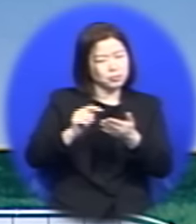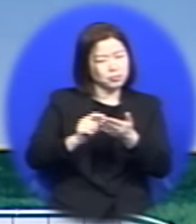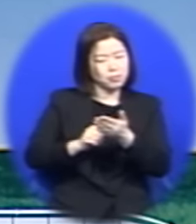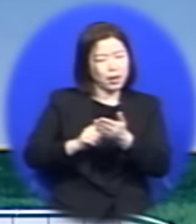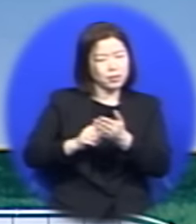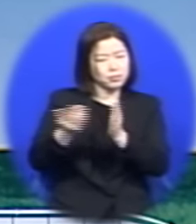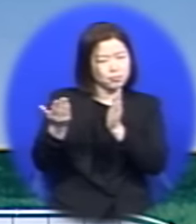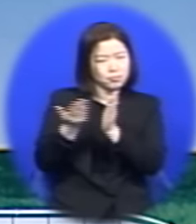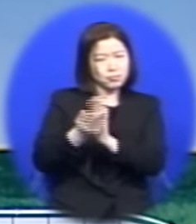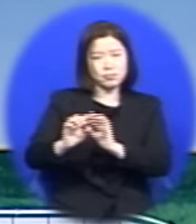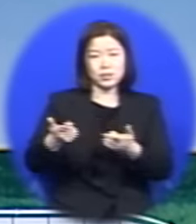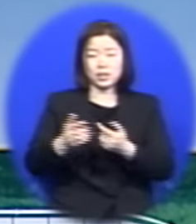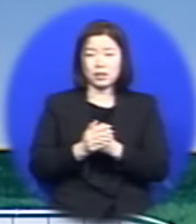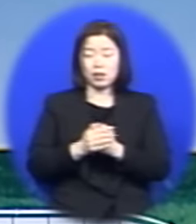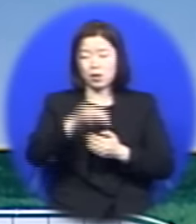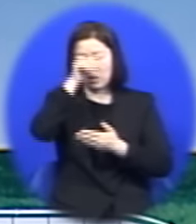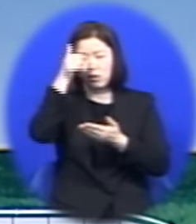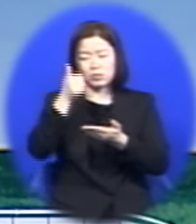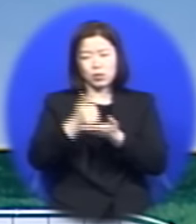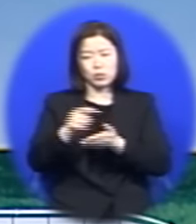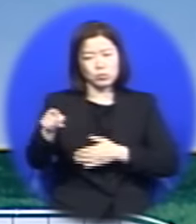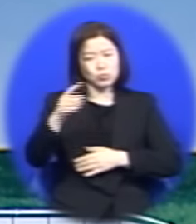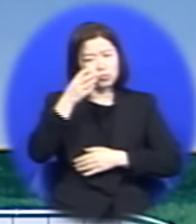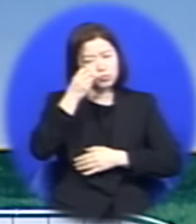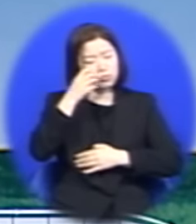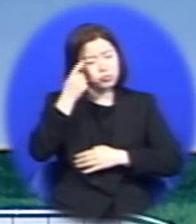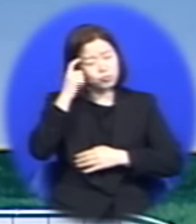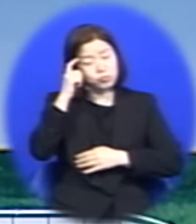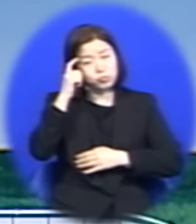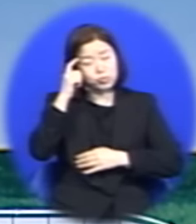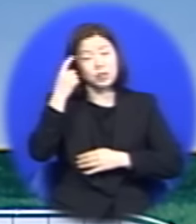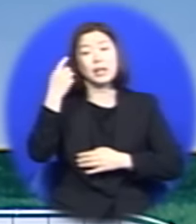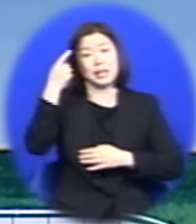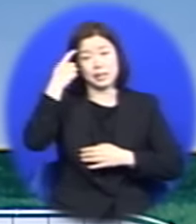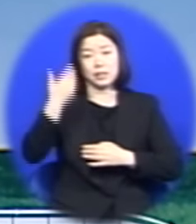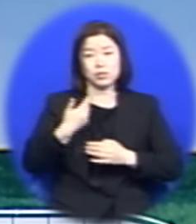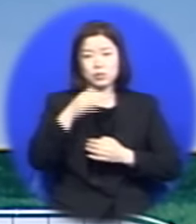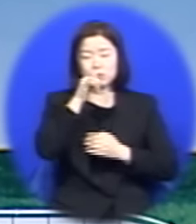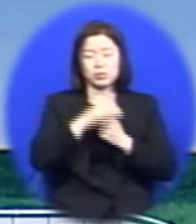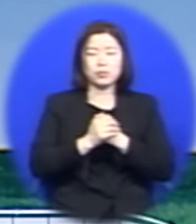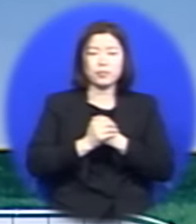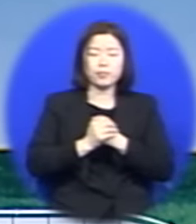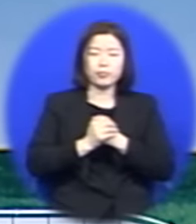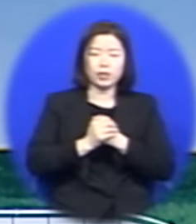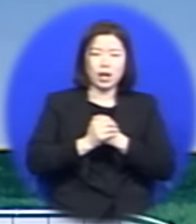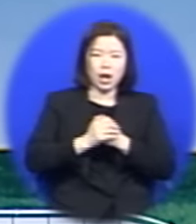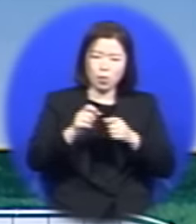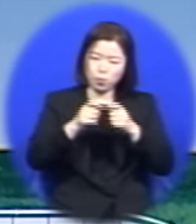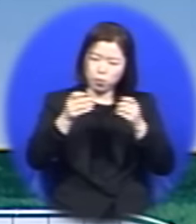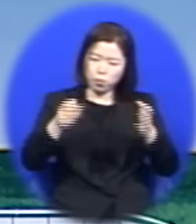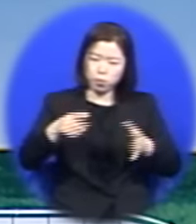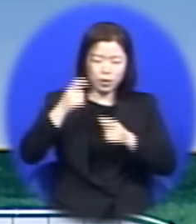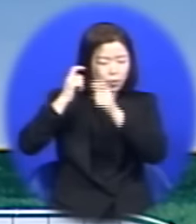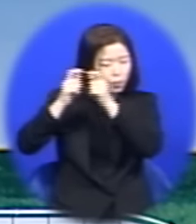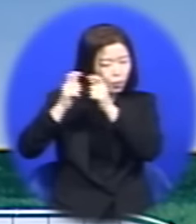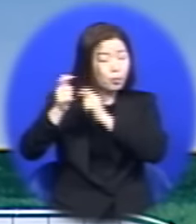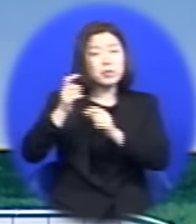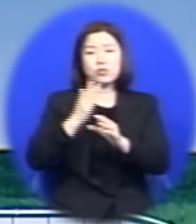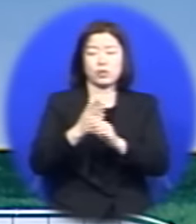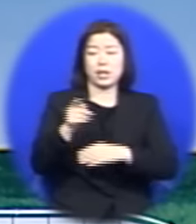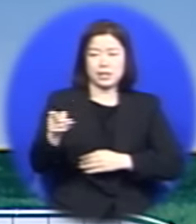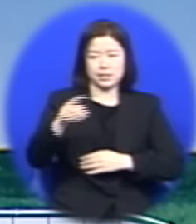겁니다. 장로님이신데 왜 이러실까? 그래서 한참 고민하다가 그